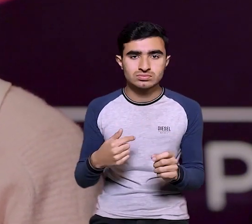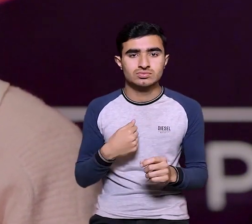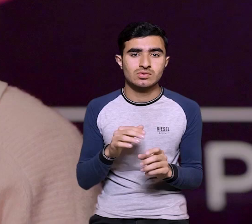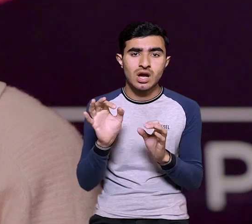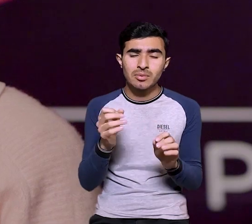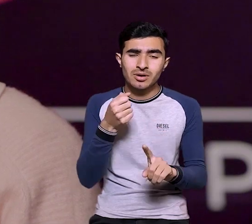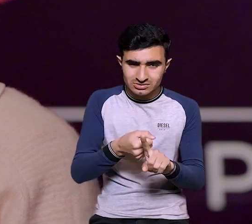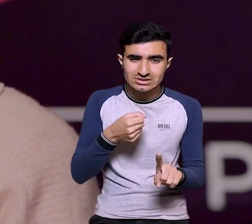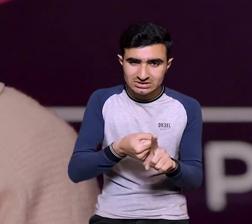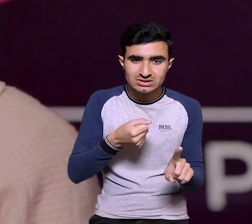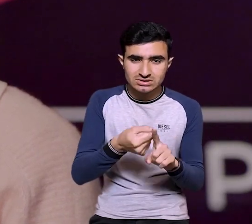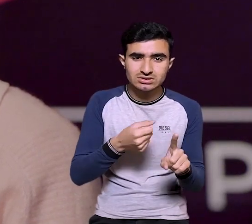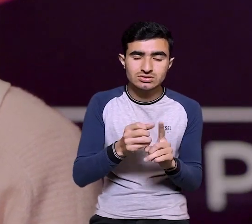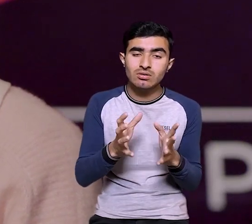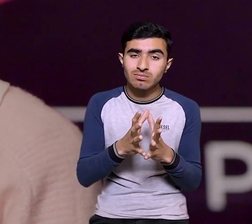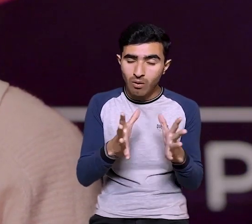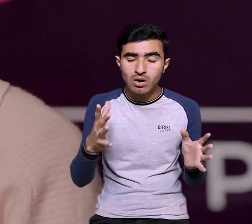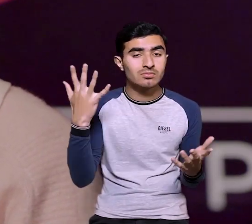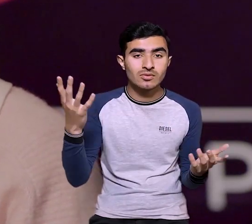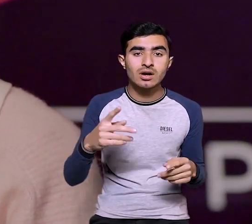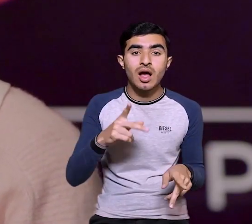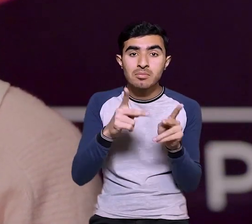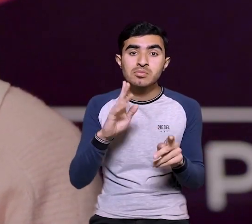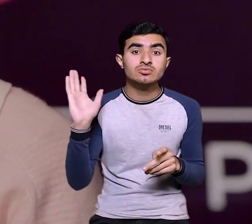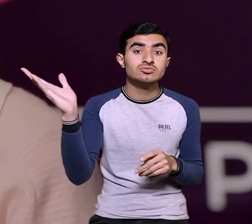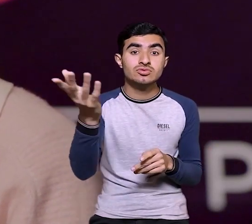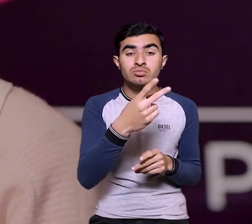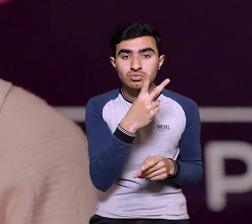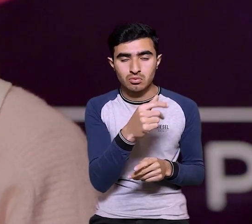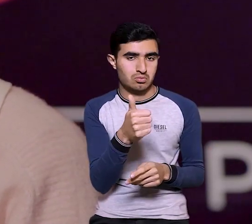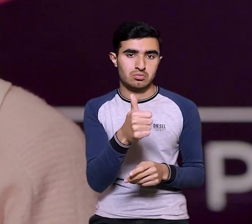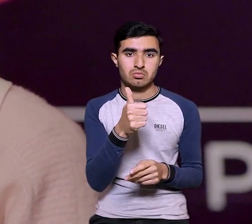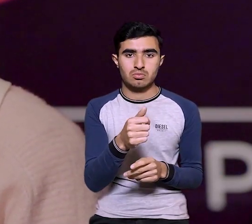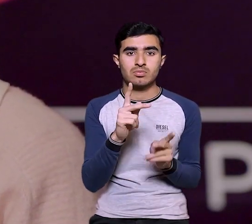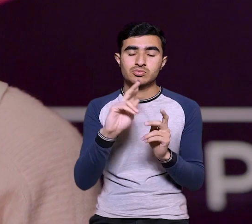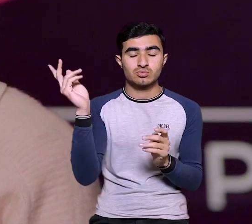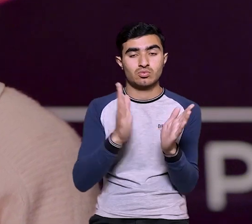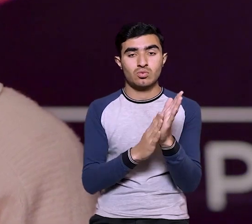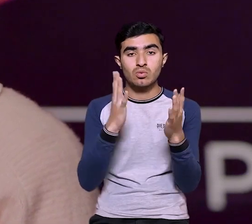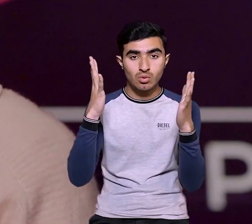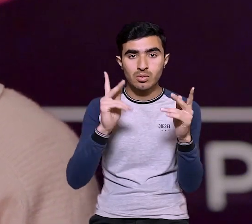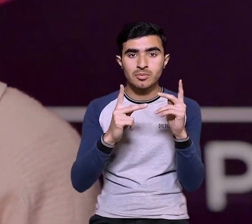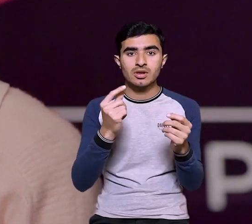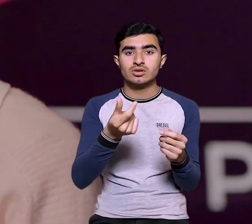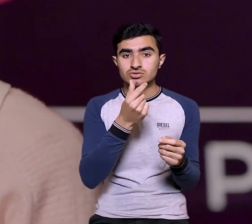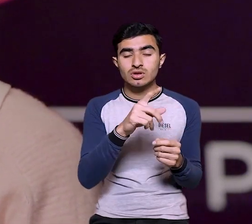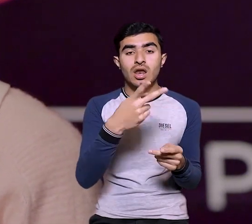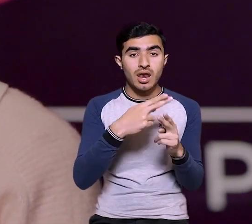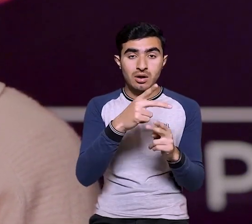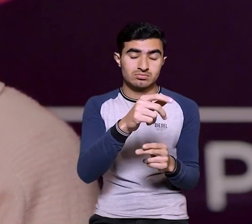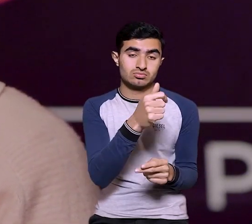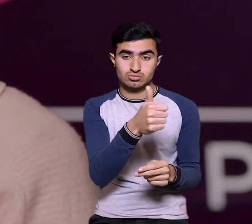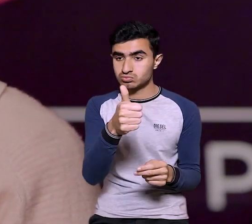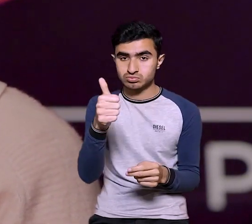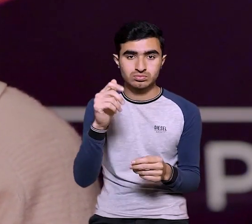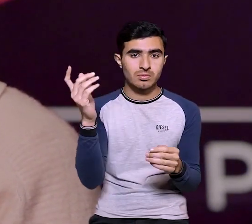a big name in Punjab. We were known, we became known because of Akram Medical Complex. You know, this is a very big thing. दिस इज़ अ बिग